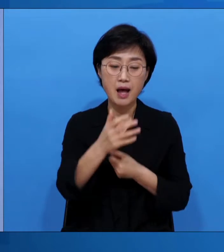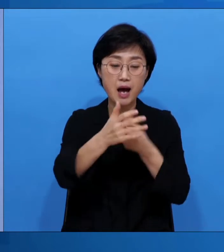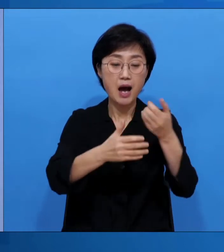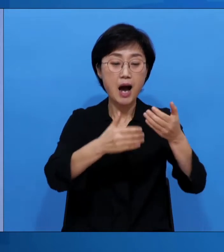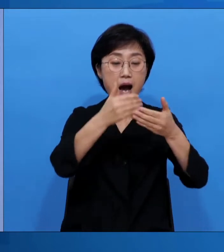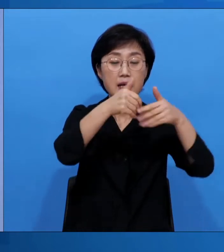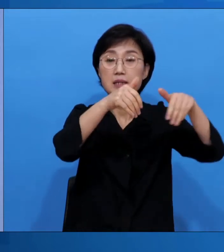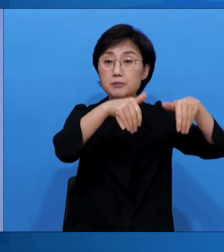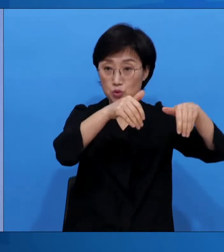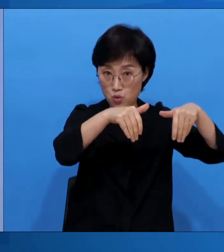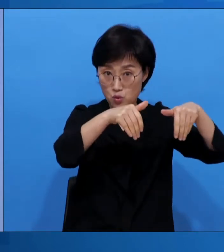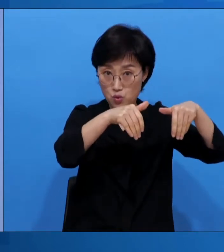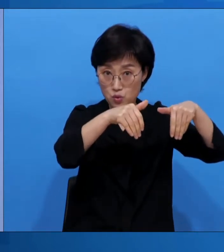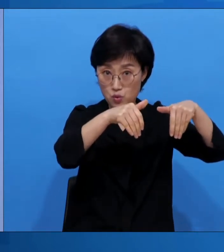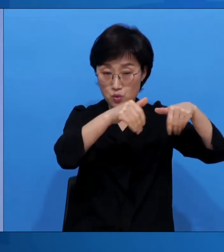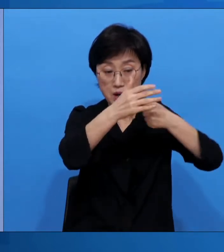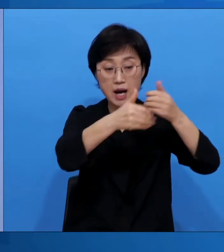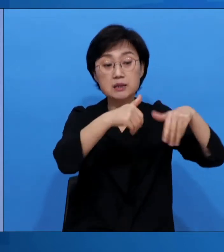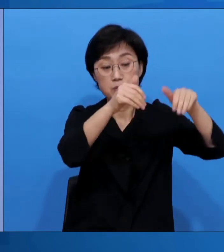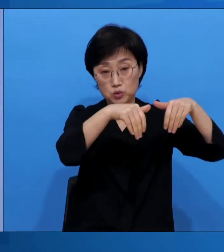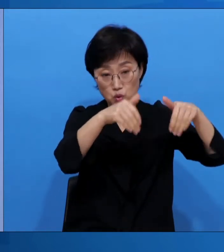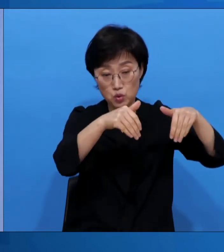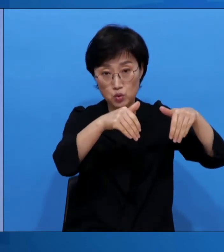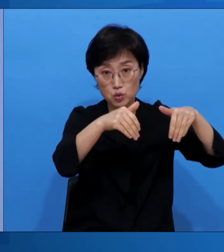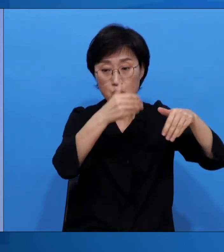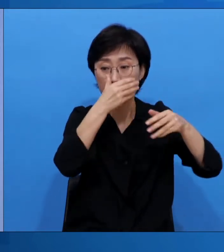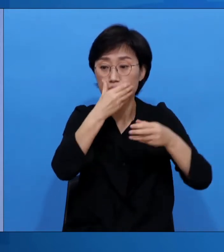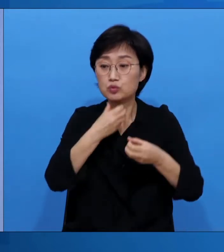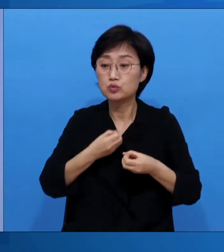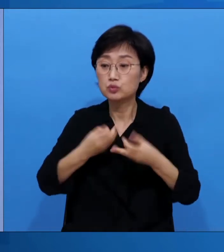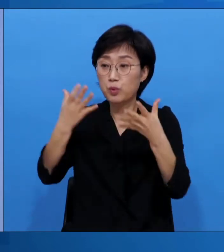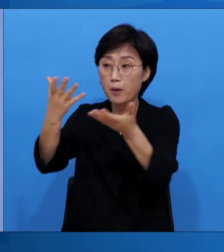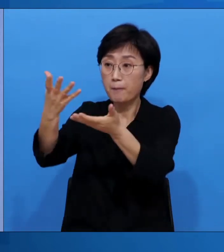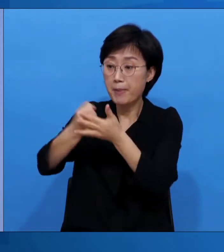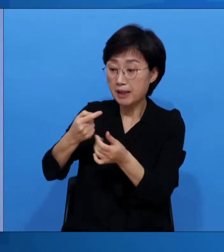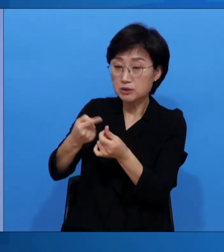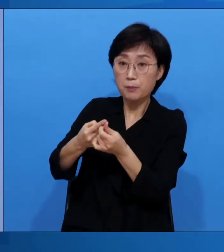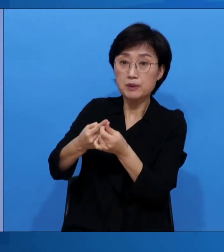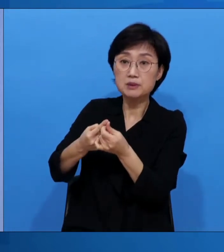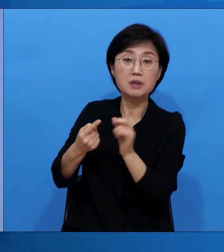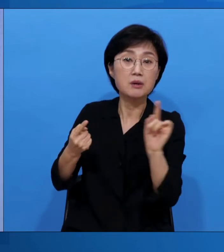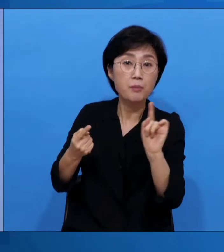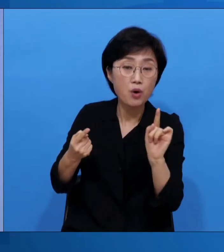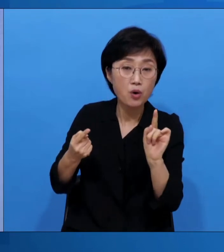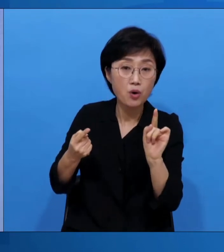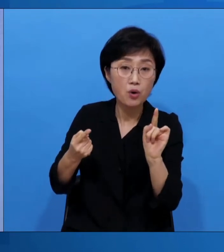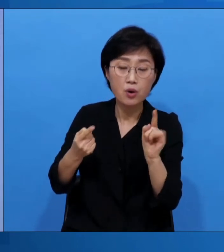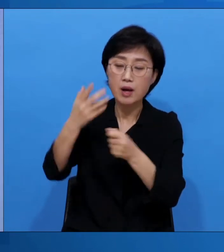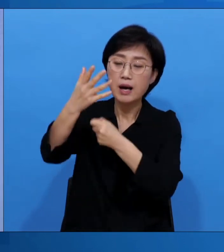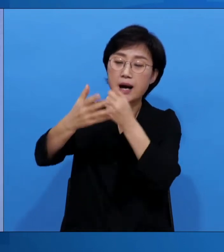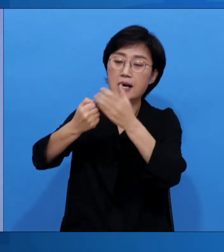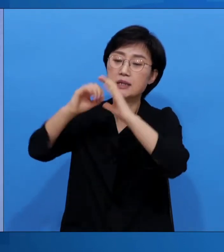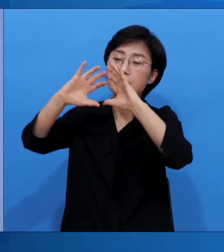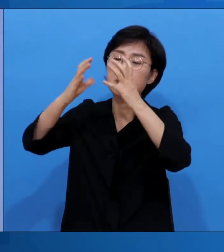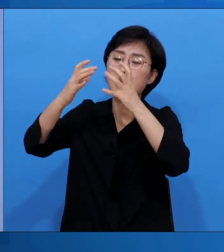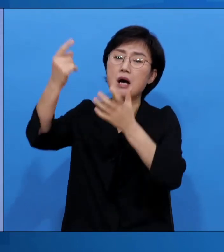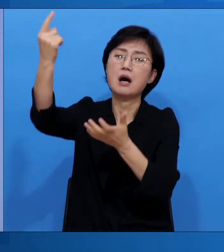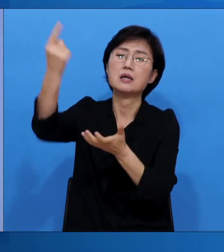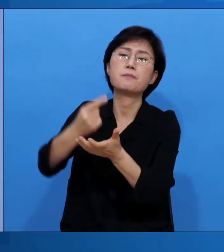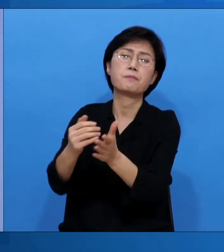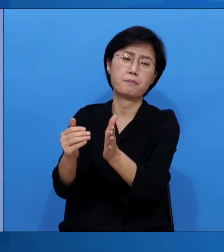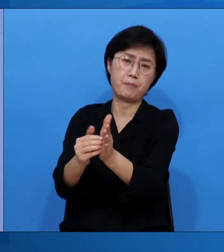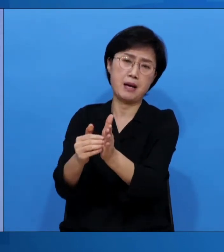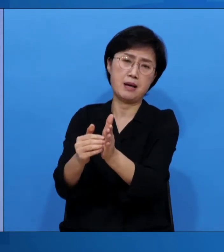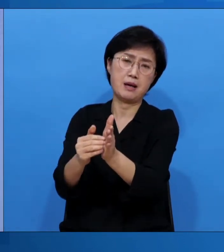사도들이 누려야 되는 최고의 축복이 뭐냐? 하나님의 나라가 임했다. So the greatest blessing that the servants of the Lord